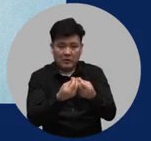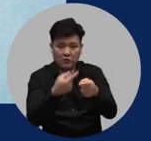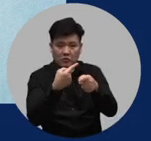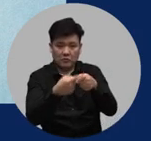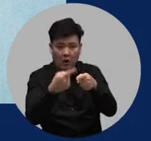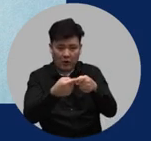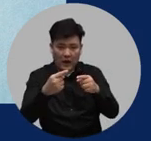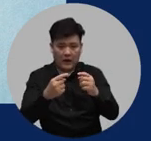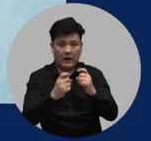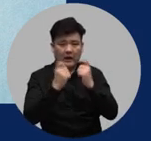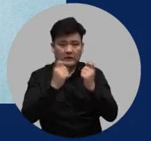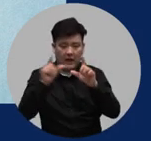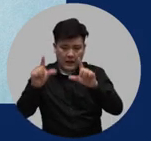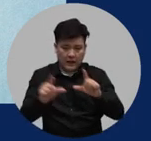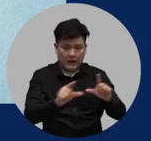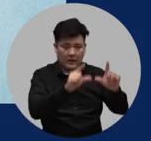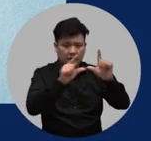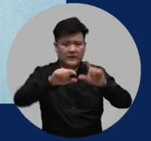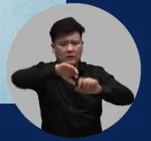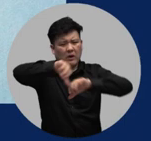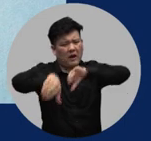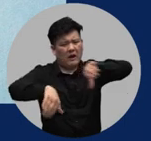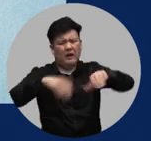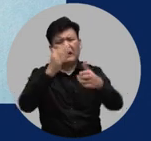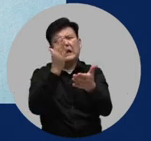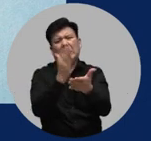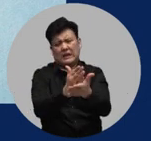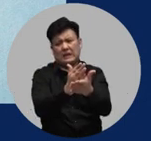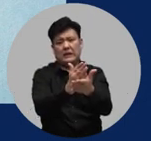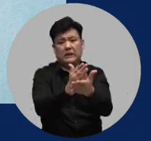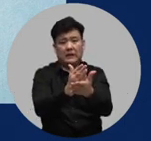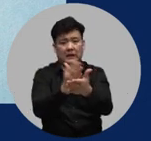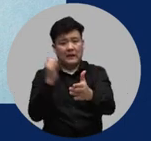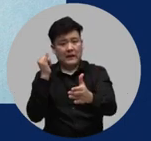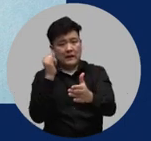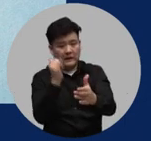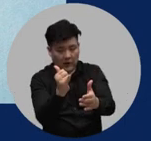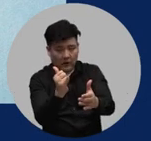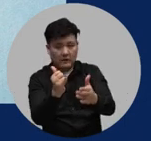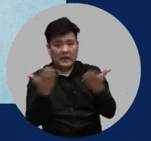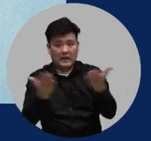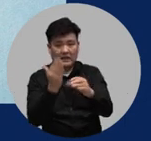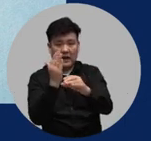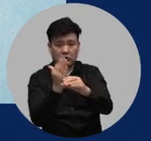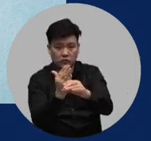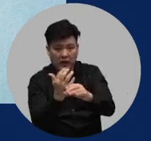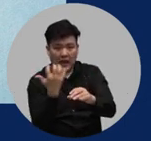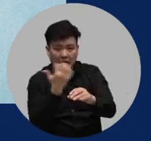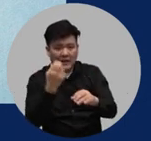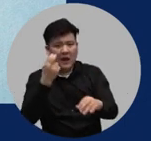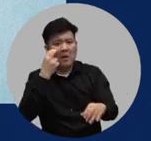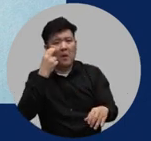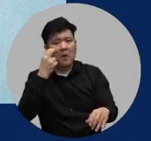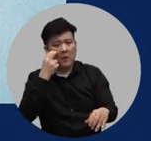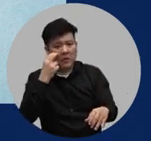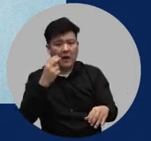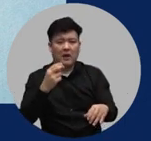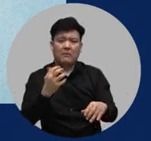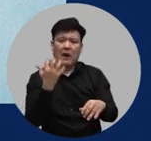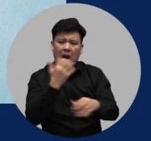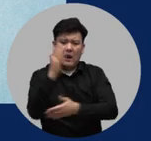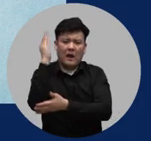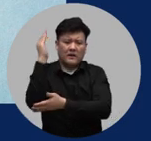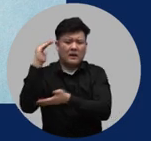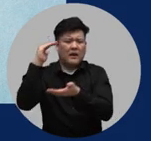하거나 사생활에 지나치게 간섭하지 않아야 하며 전화통화나 업무 중에 음란한 농담을 하거나